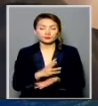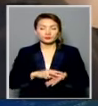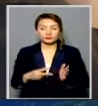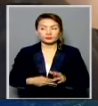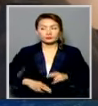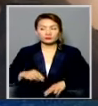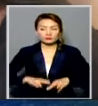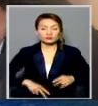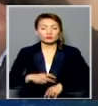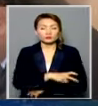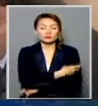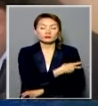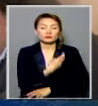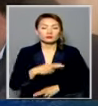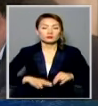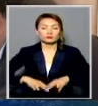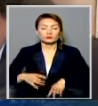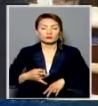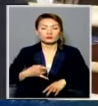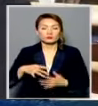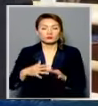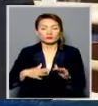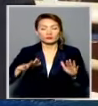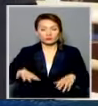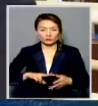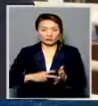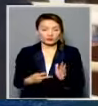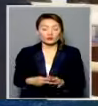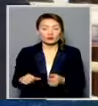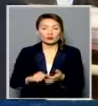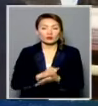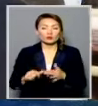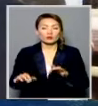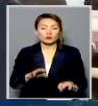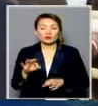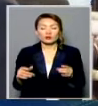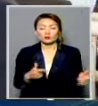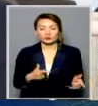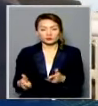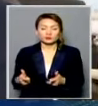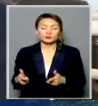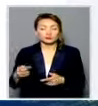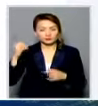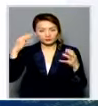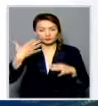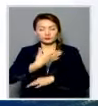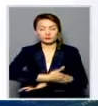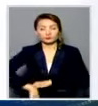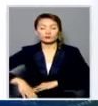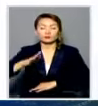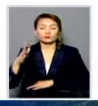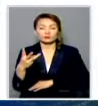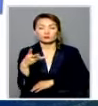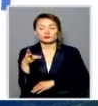планируется строительство медицинского пункта в населенных пунктах. Разработана проектно-сметная документация по установке светильников на улицах